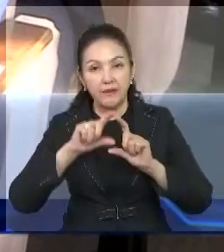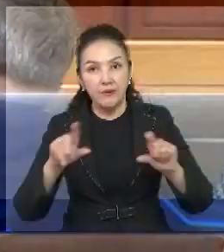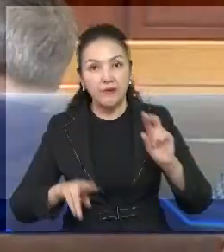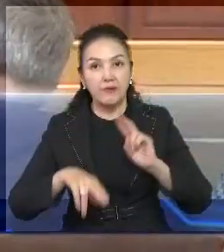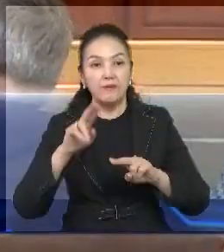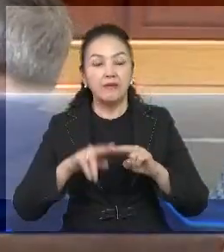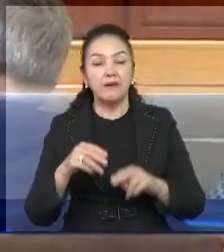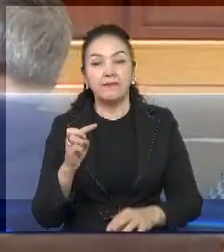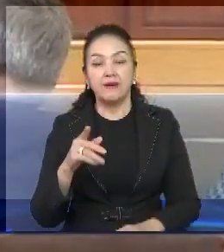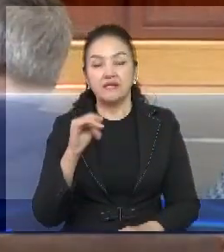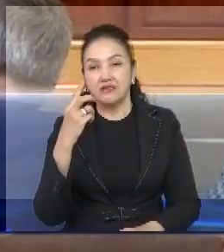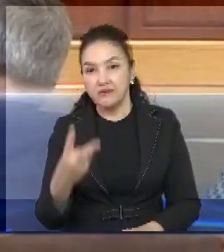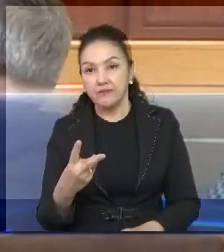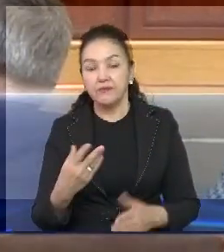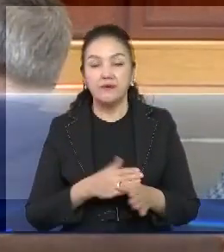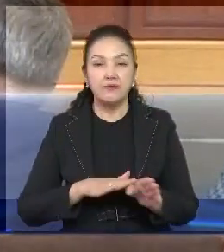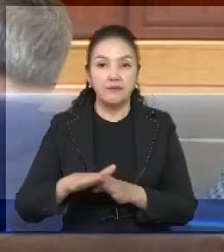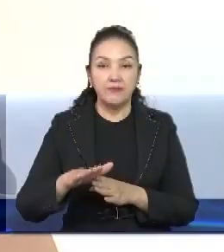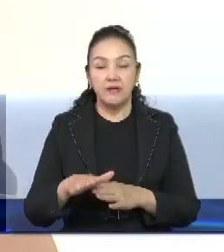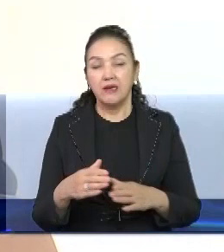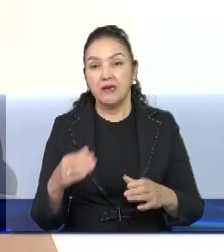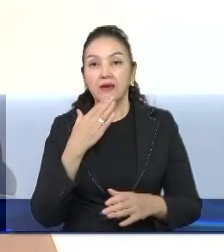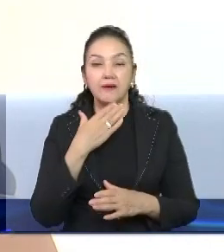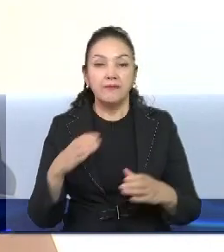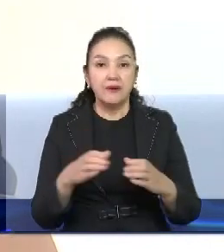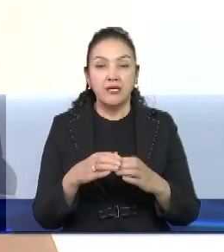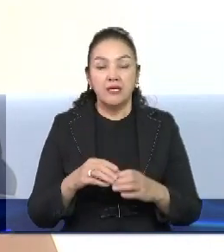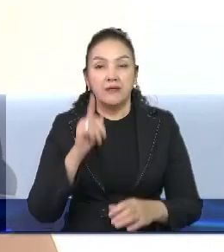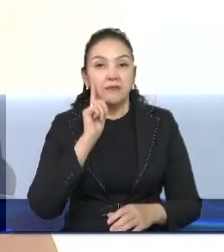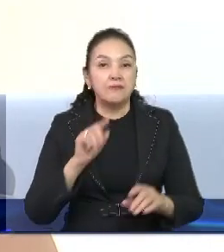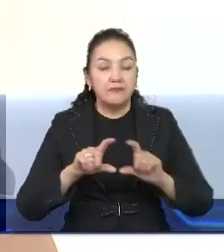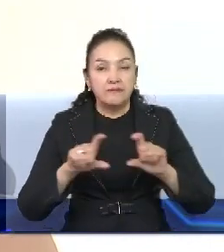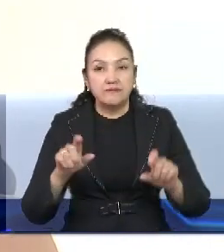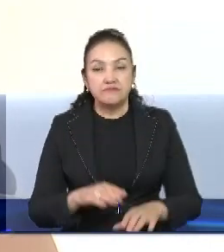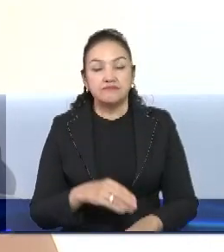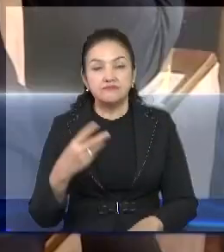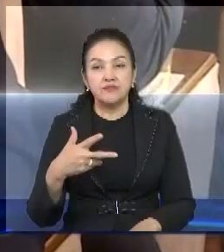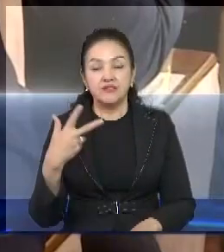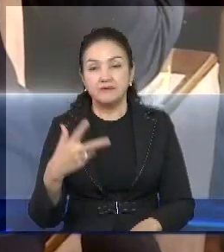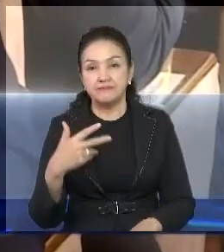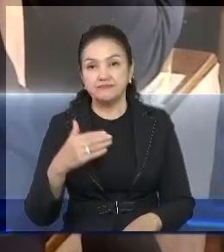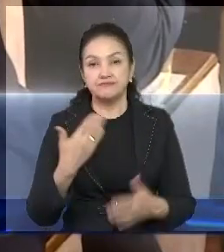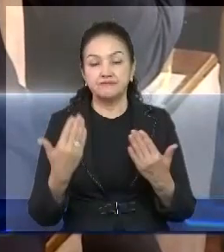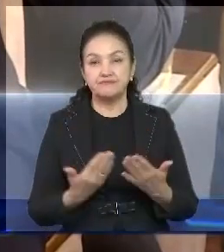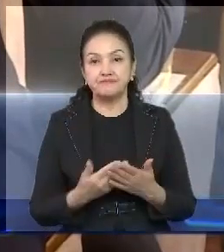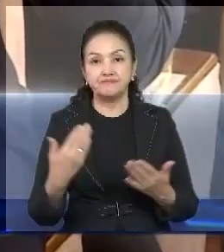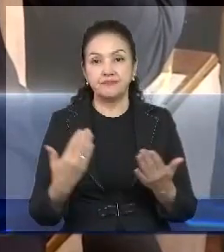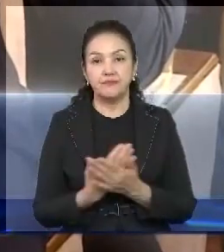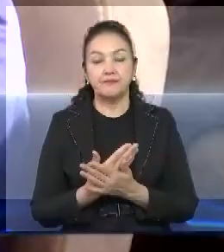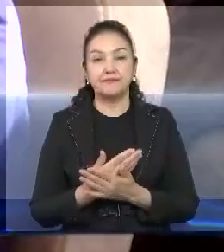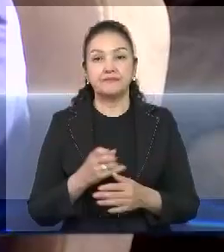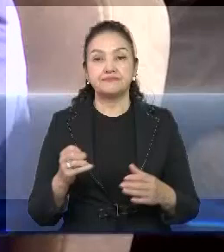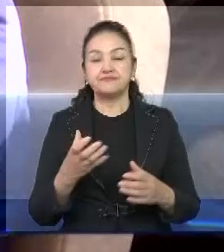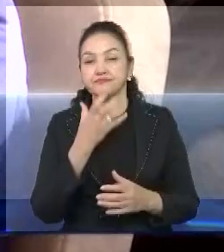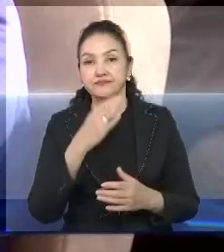построить в районе батыс-2 и в целом вот смотрите объекты в рамках национального проекта комфортная школа бад-истрее уже сейчас следует предусмотреть новую современную